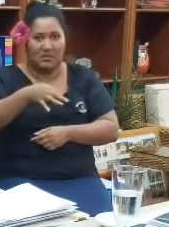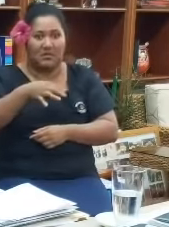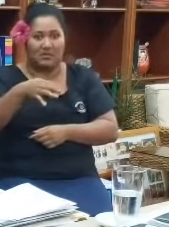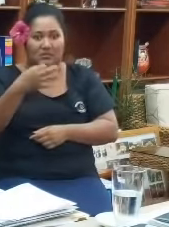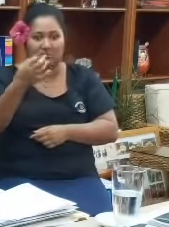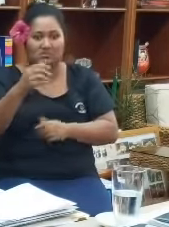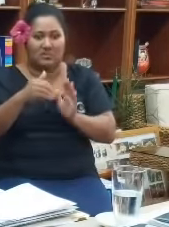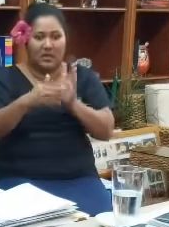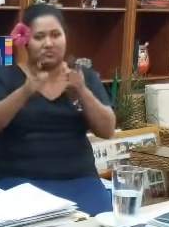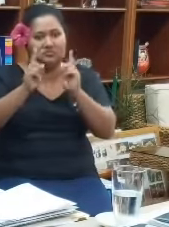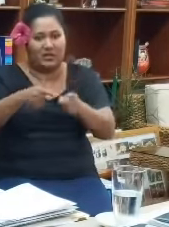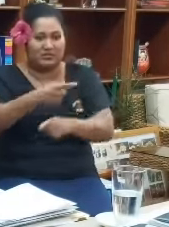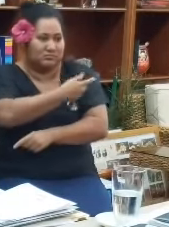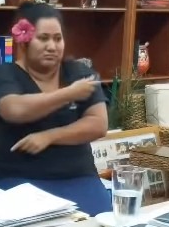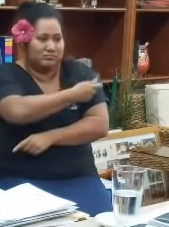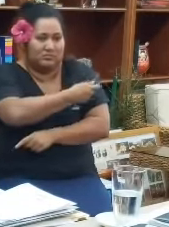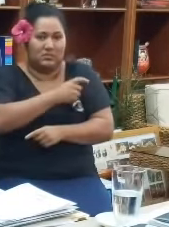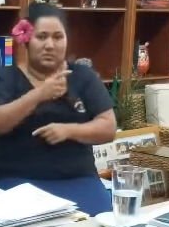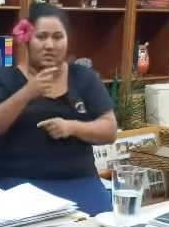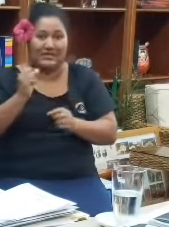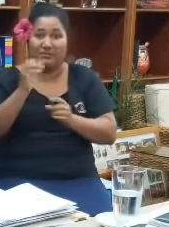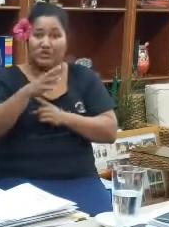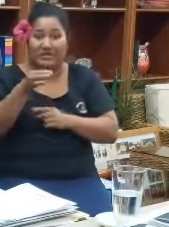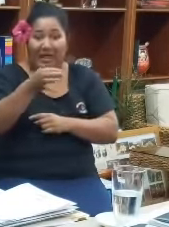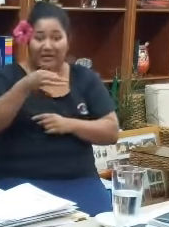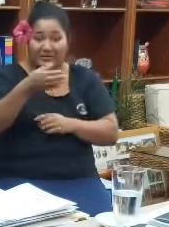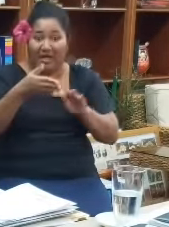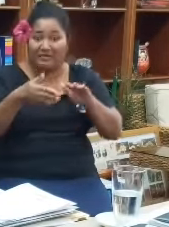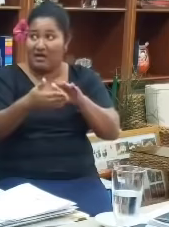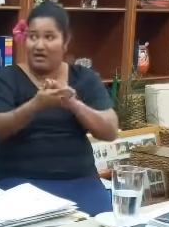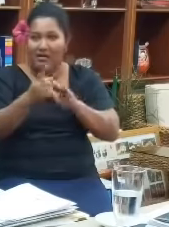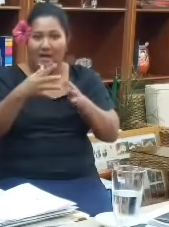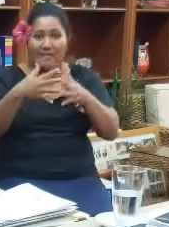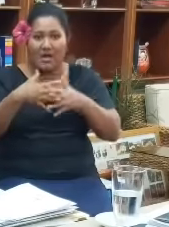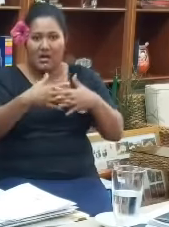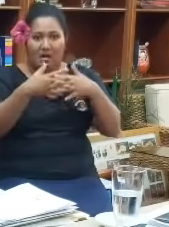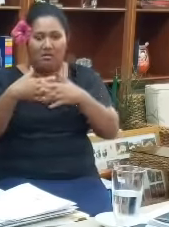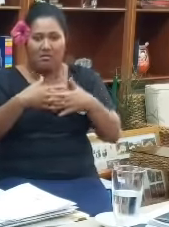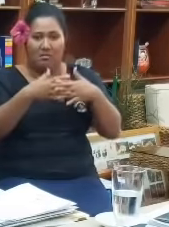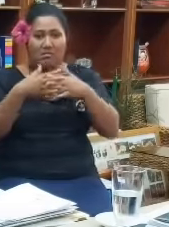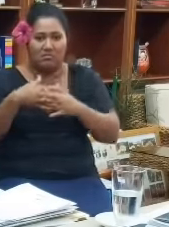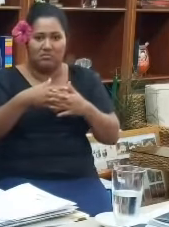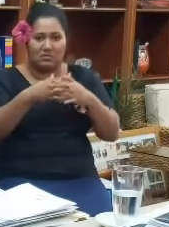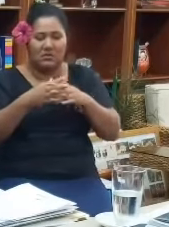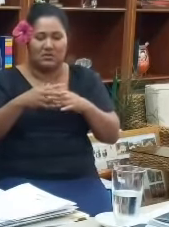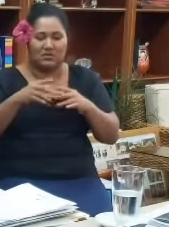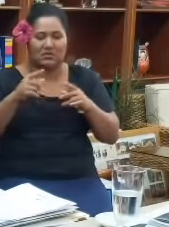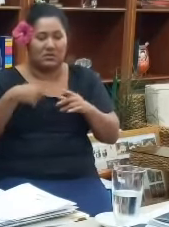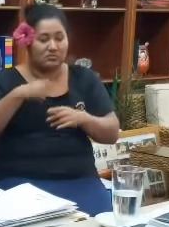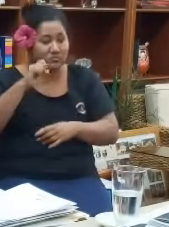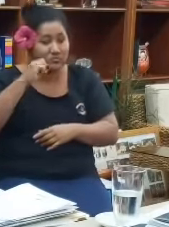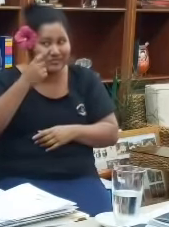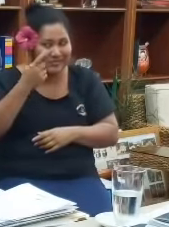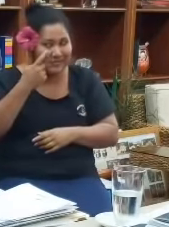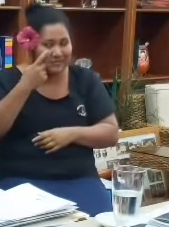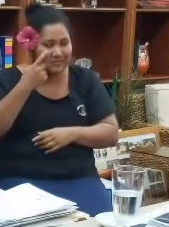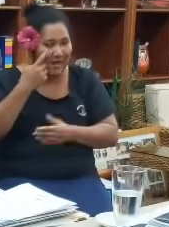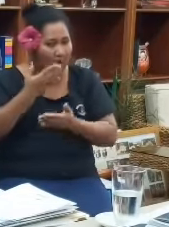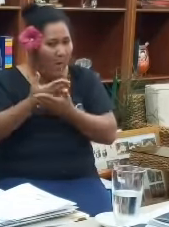Amerika. E fa pena voi ma America, ma Britannia. E si è stato matto e tupe.